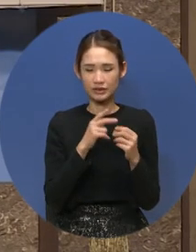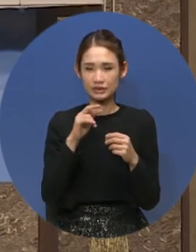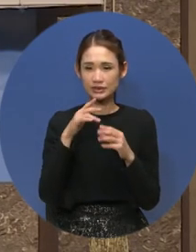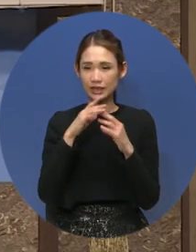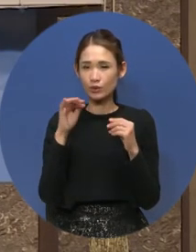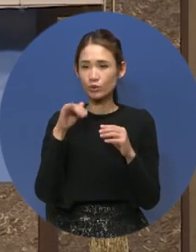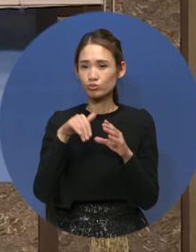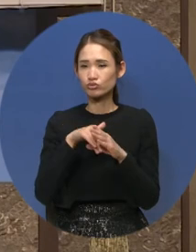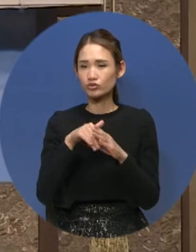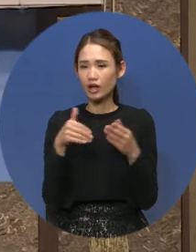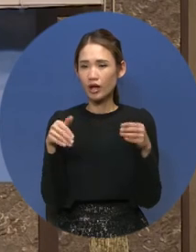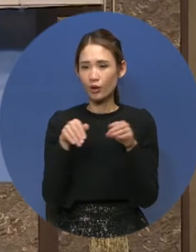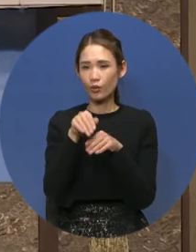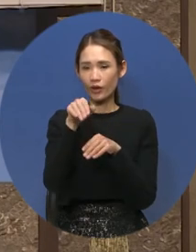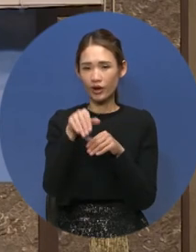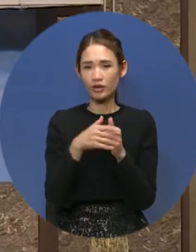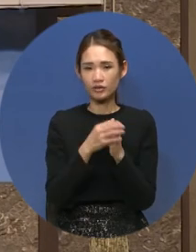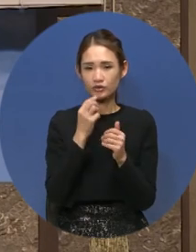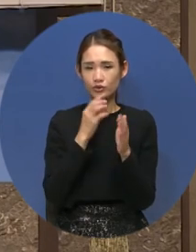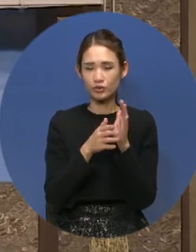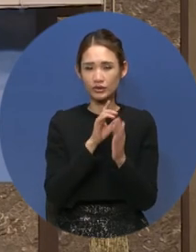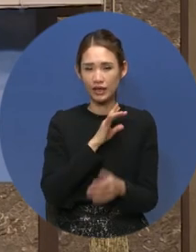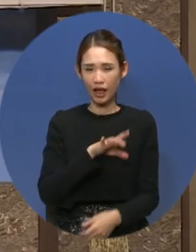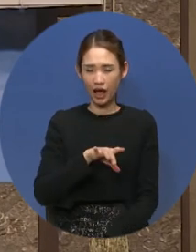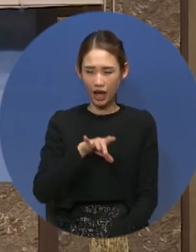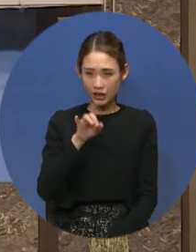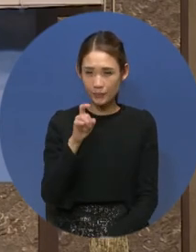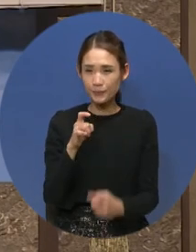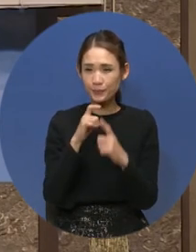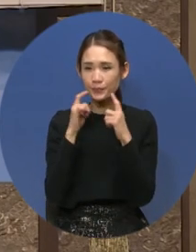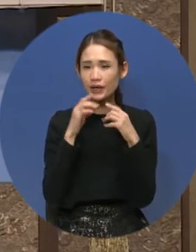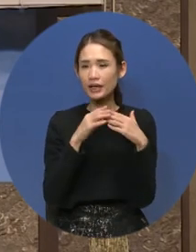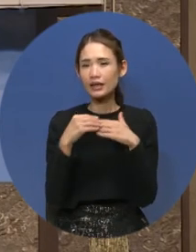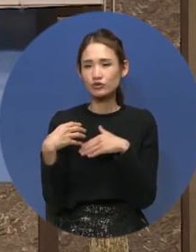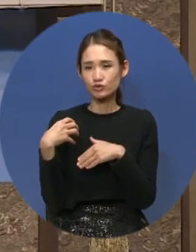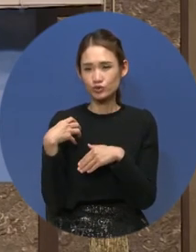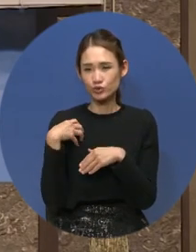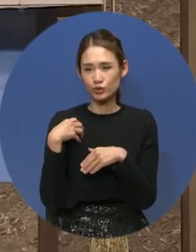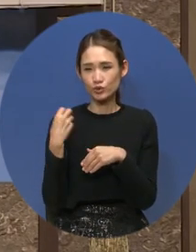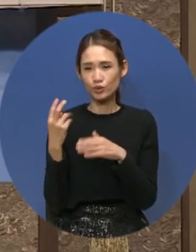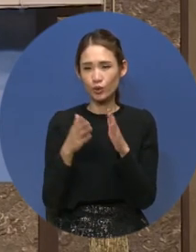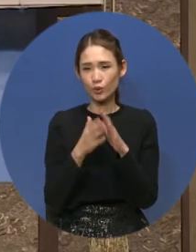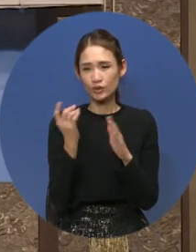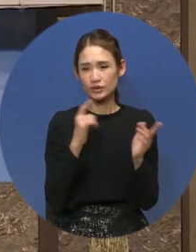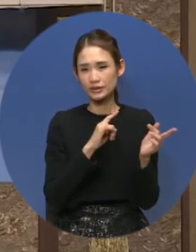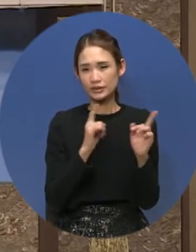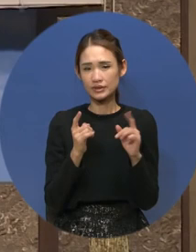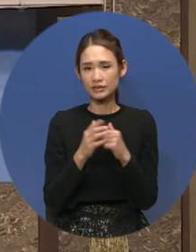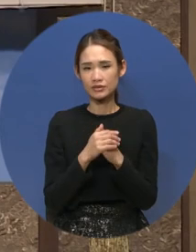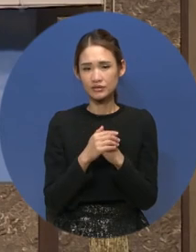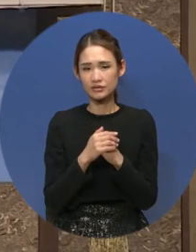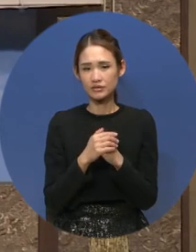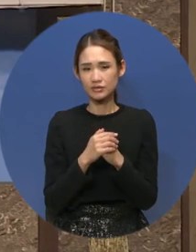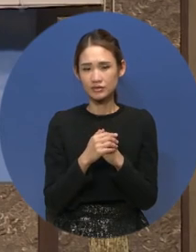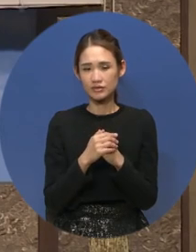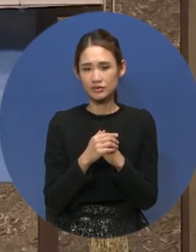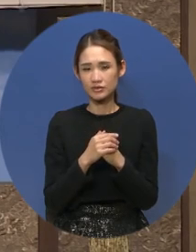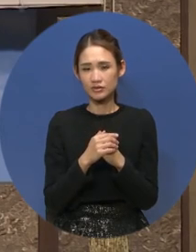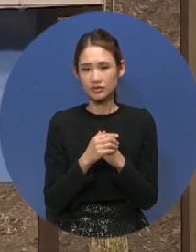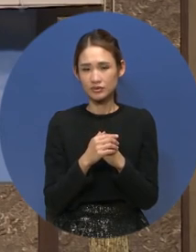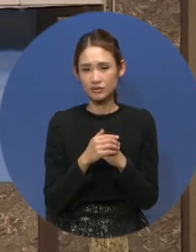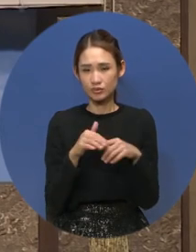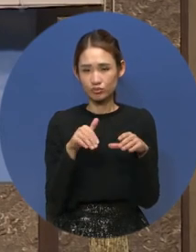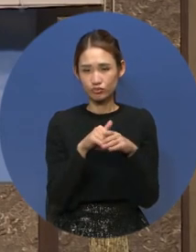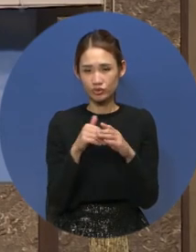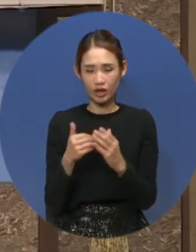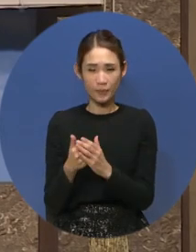제2세종문화회관과 네. 그리고 서울시 최초의 민간 도시, 민간 주도 도시 재생인 대선 재분